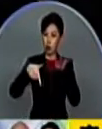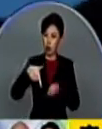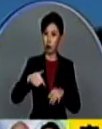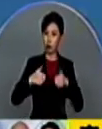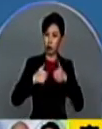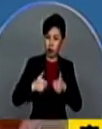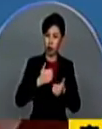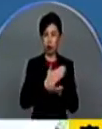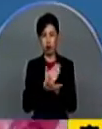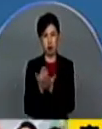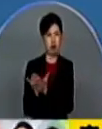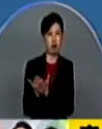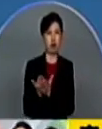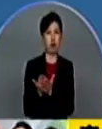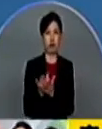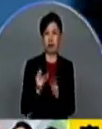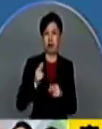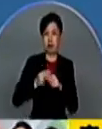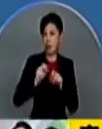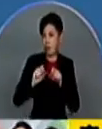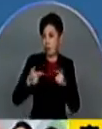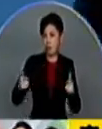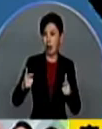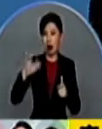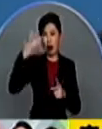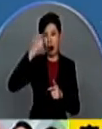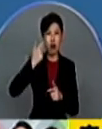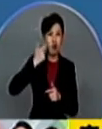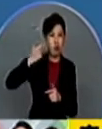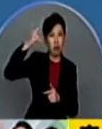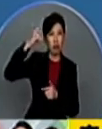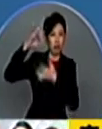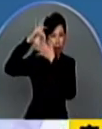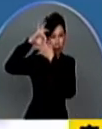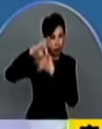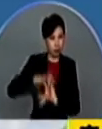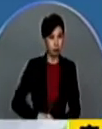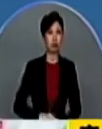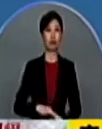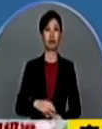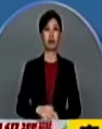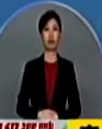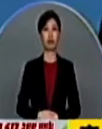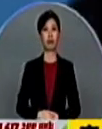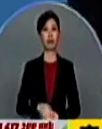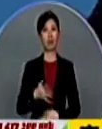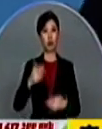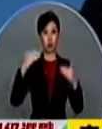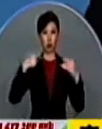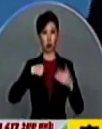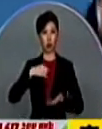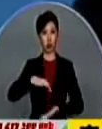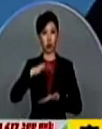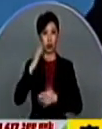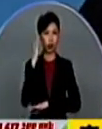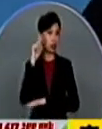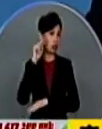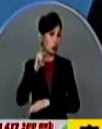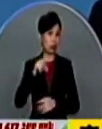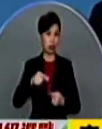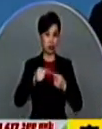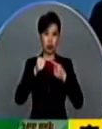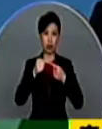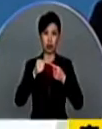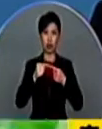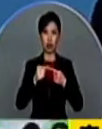跟5000万华人连接在一起，跟我们老祖宗可以联系在一起。为什么韩国瑜说第一个政见捍